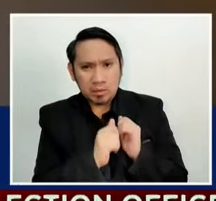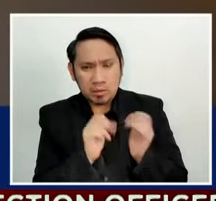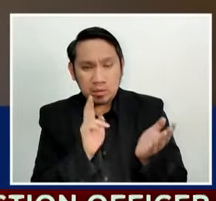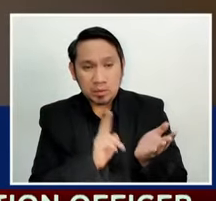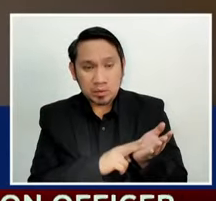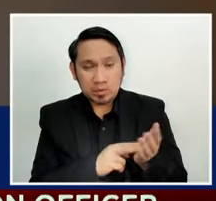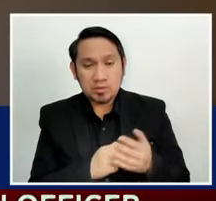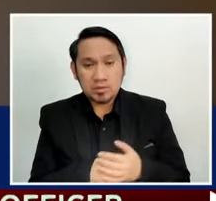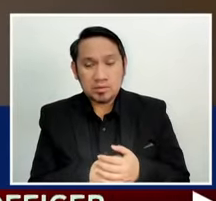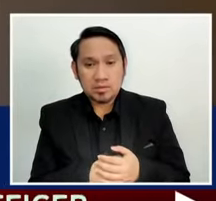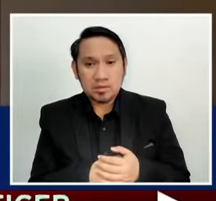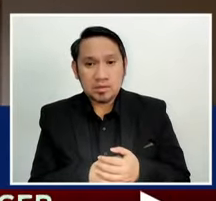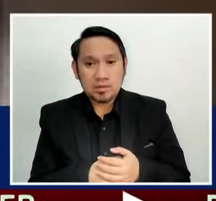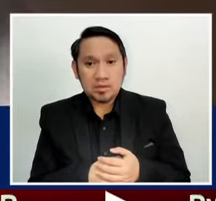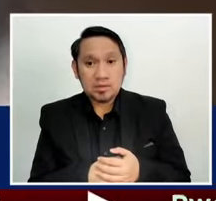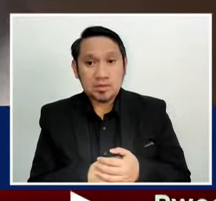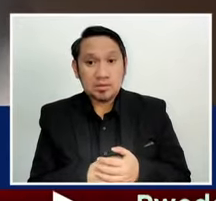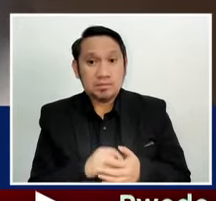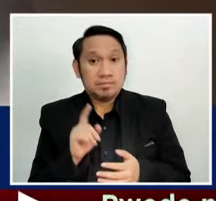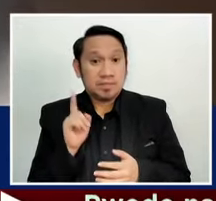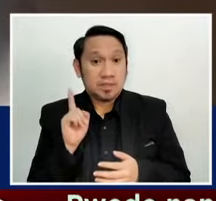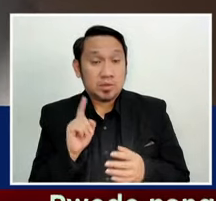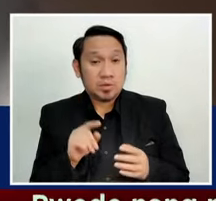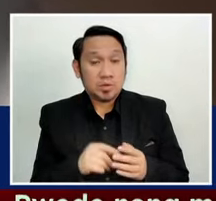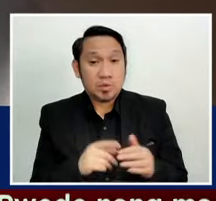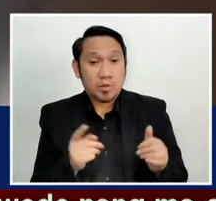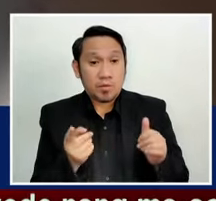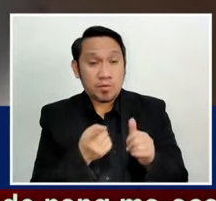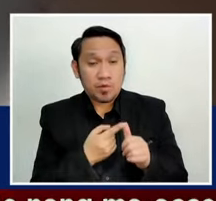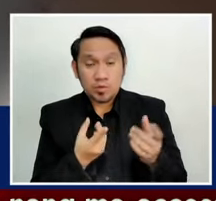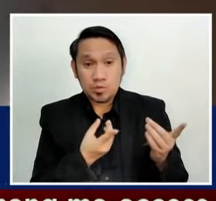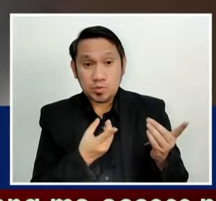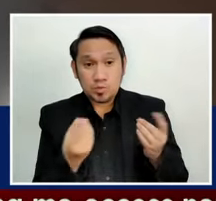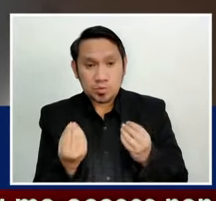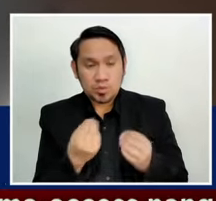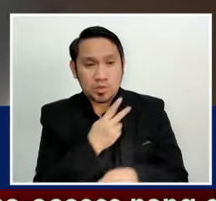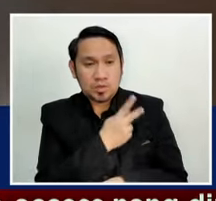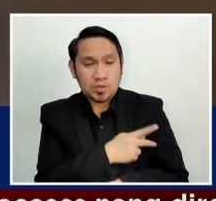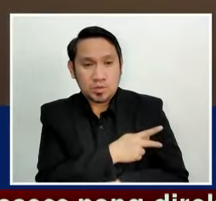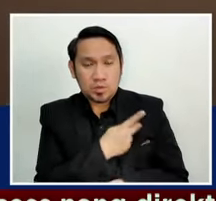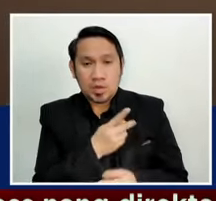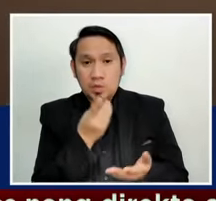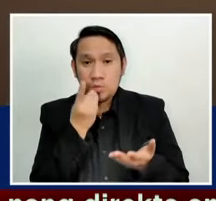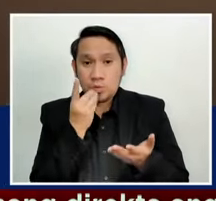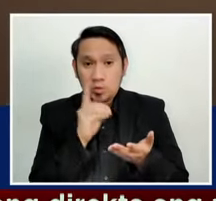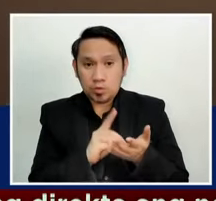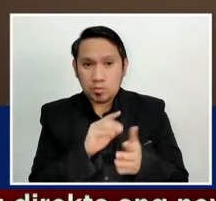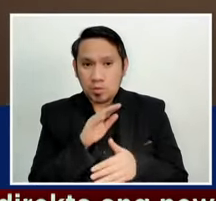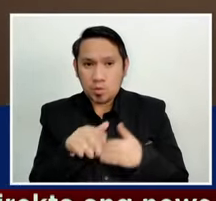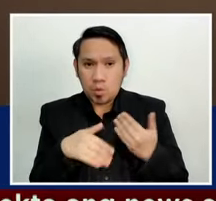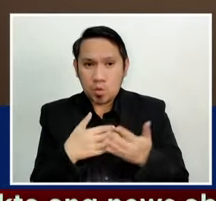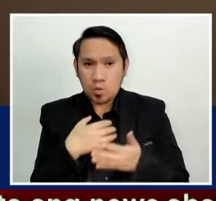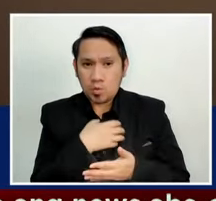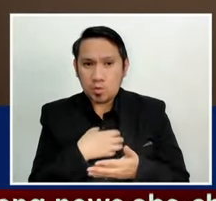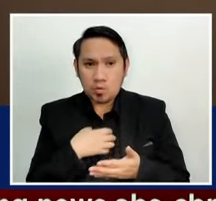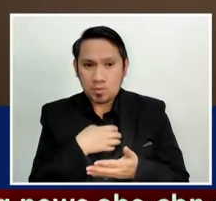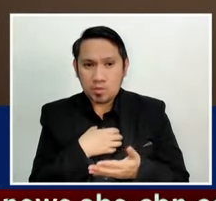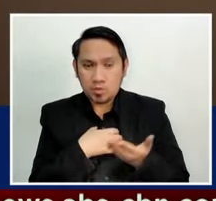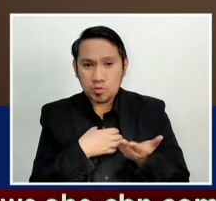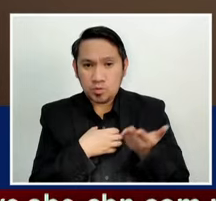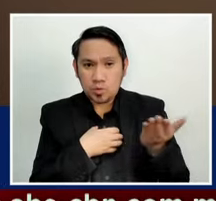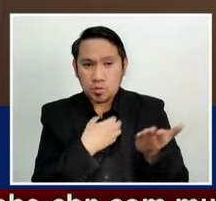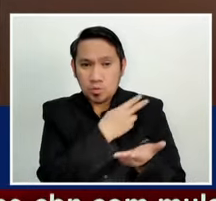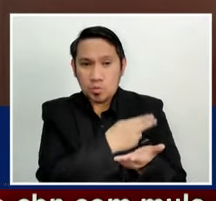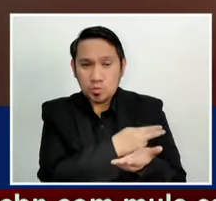Philippine Alliance of Patient Organizations, ang unang dapat gawin ng mga pasyente ay idokumento ang mga reklamo sa isang ospital. Kapag